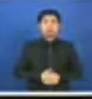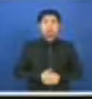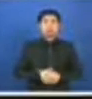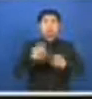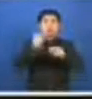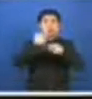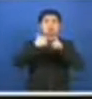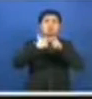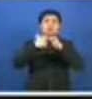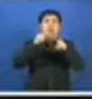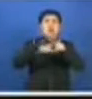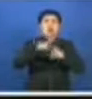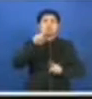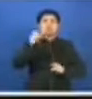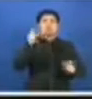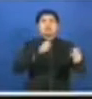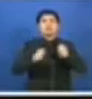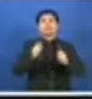özerk bir yapıdır.